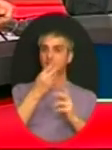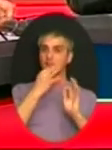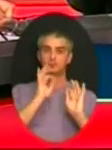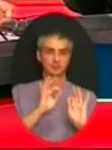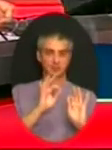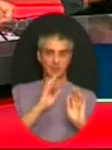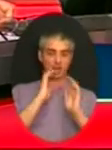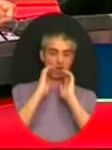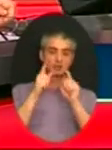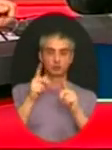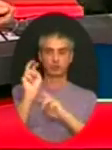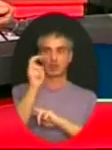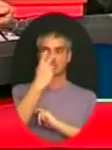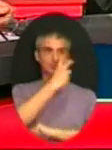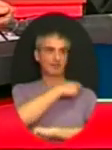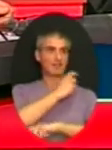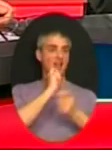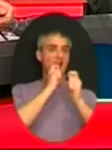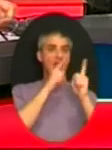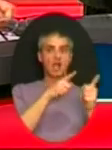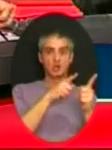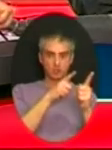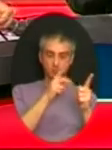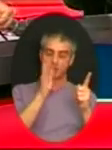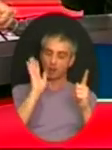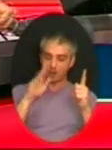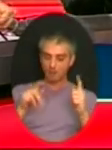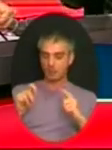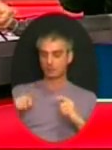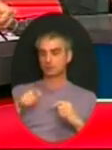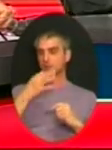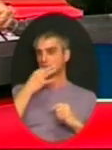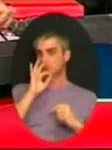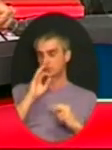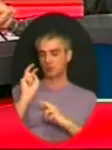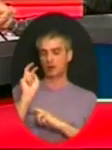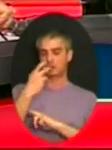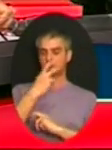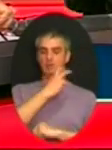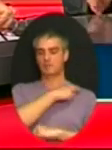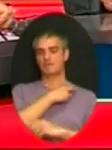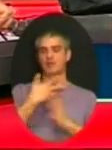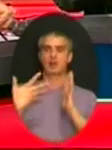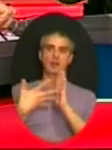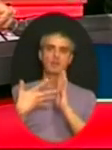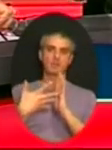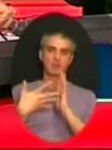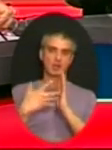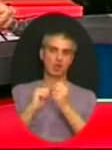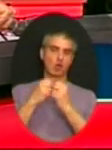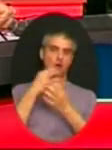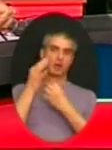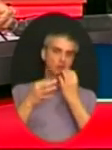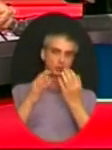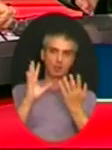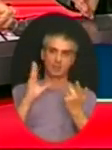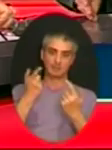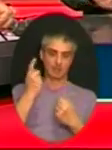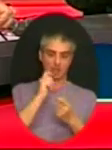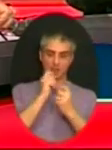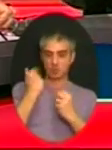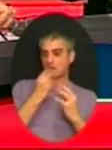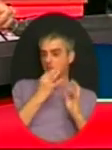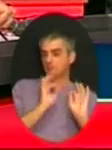לגיטימי לתקשורת לזמן את המפכ"ל לרעיון, אז גם לכנסת זה לגיטימי להזמין את המפכ"ל לבדיקה, או לשאול אותו האם